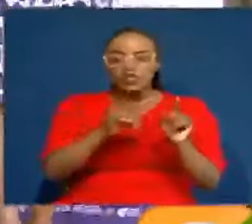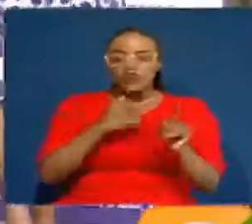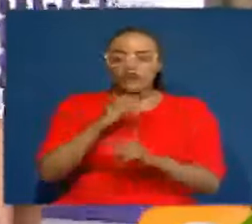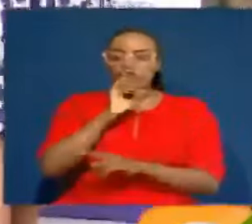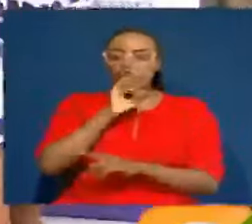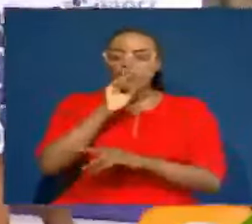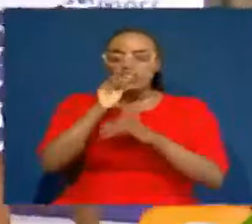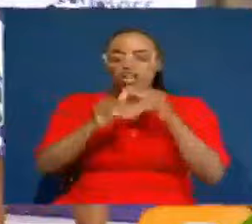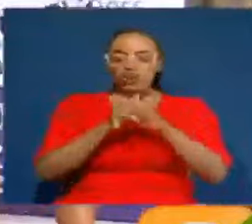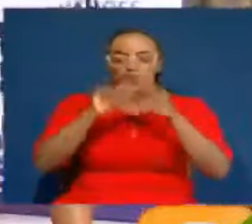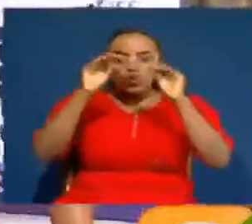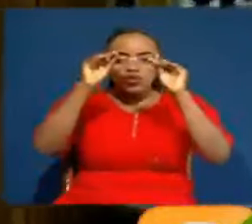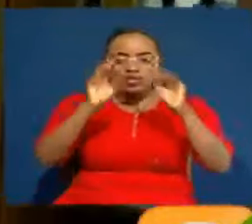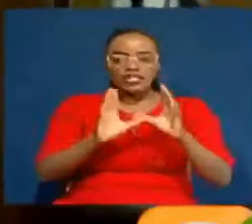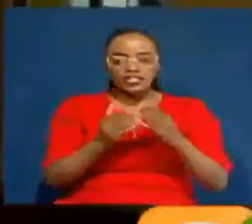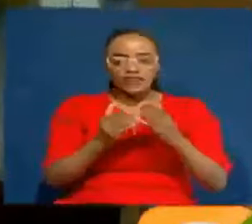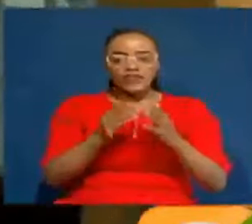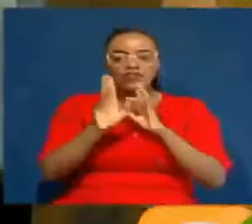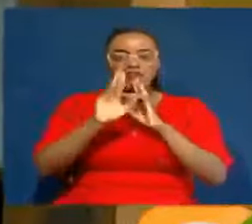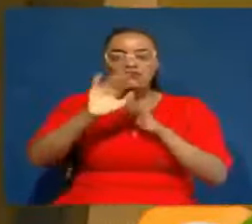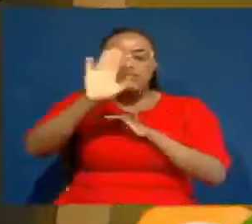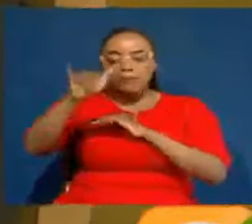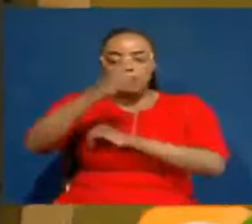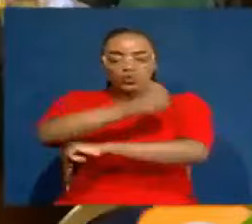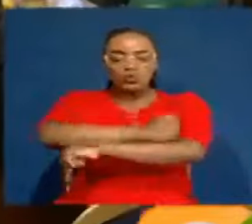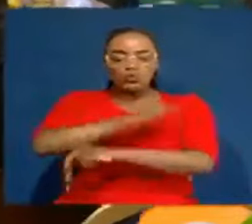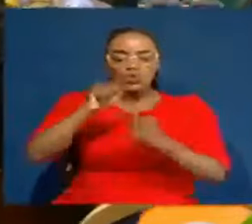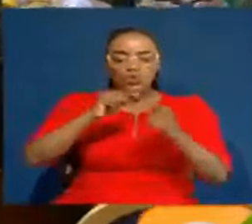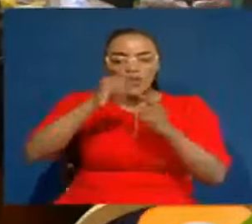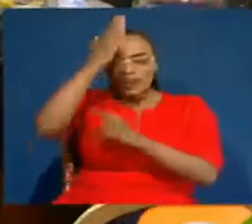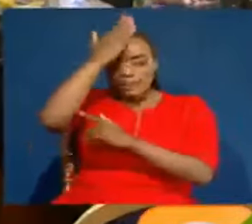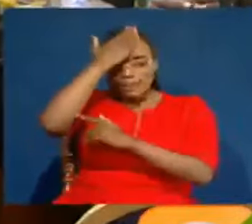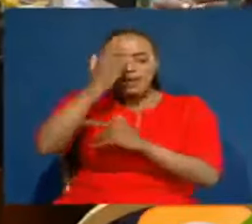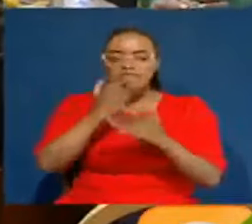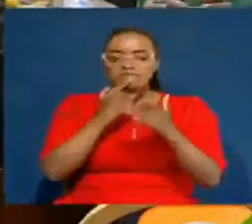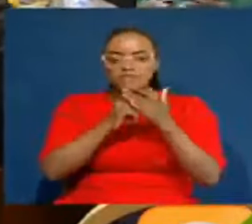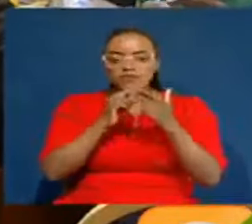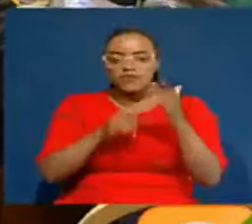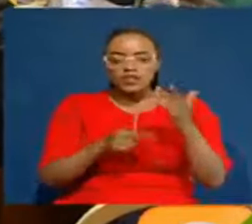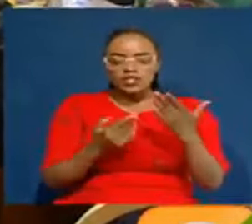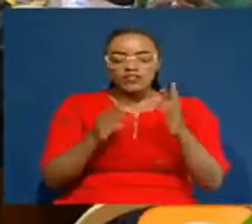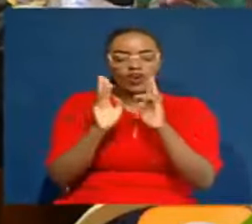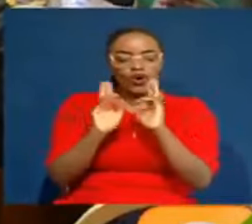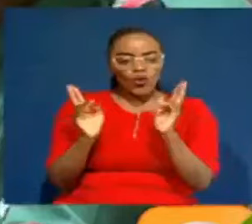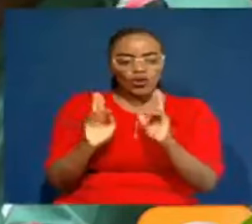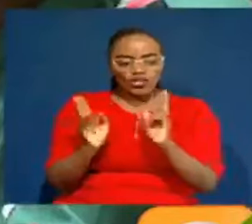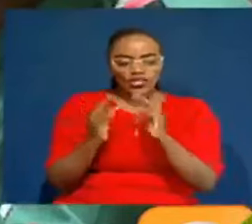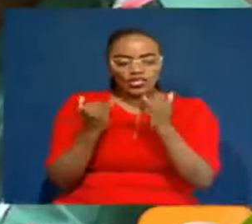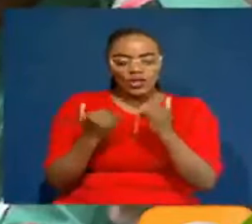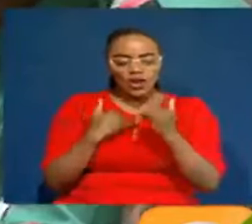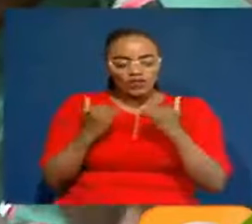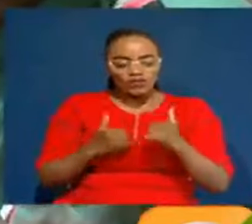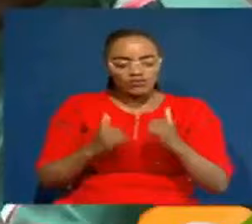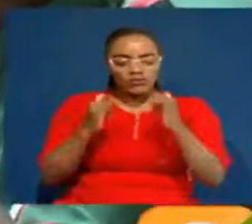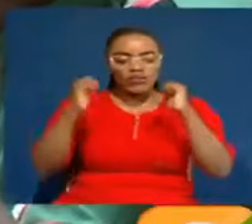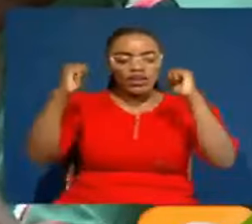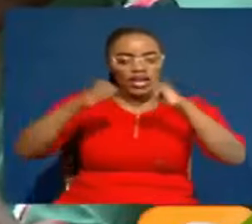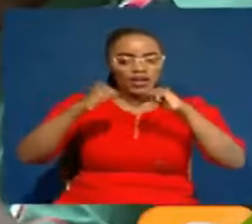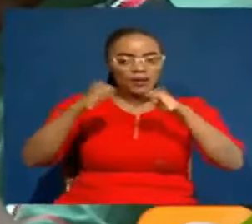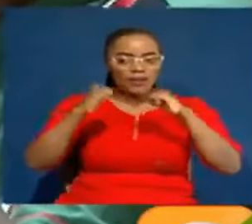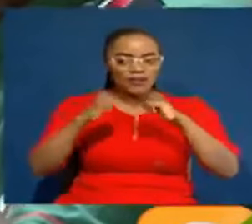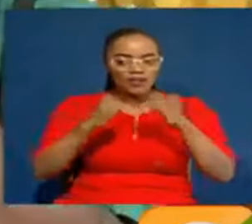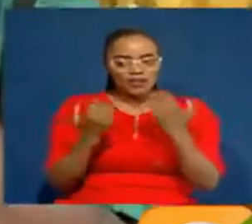imewaamuru walimu wote kuripoti shuleni Jumatatu ikisema kwamba tayari imetimiza mkataba